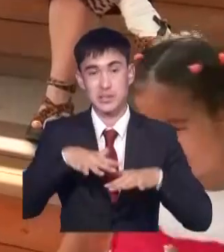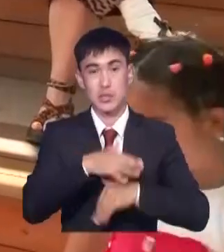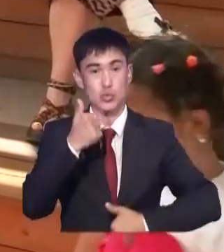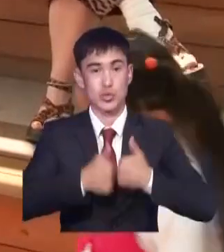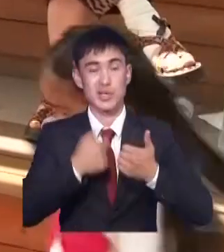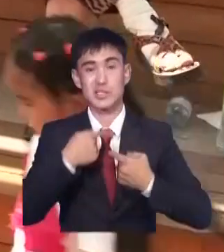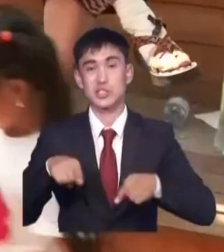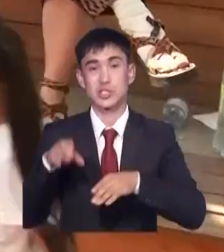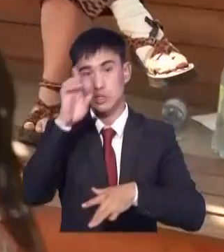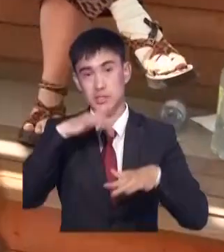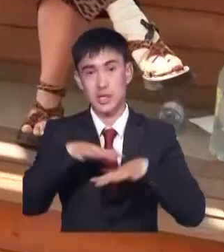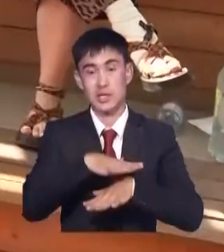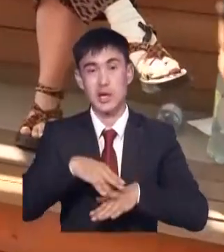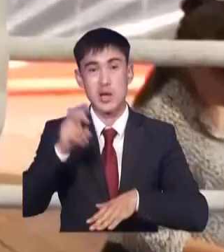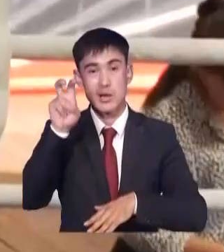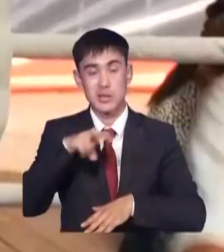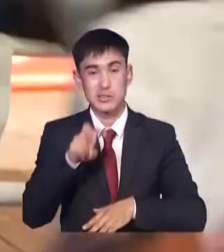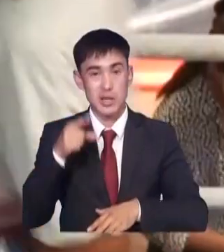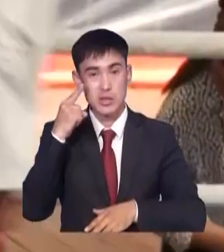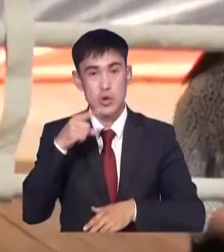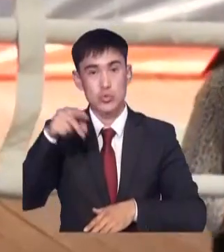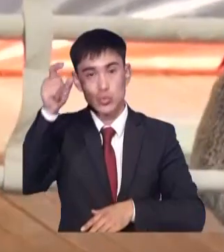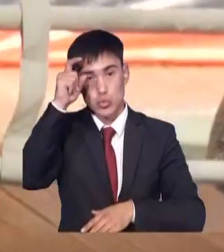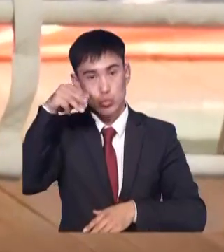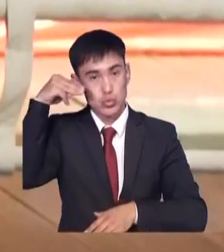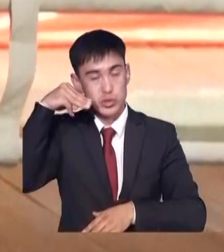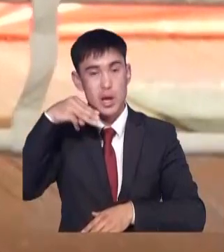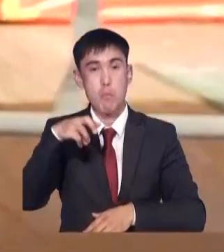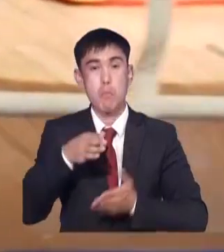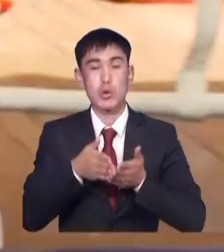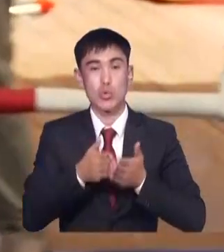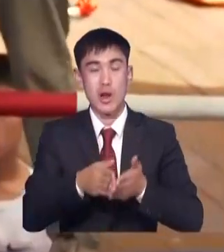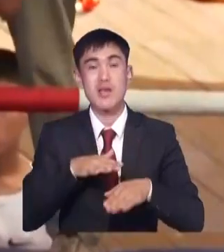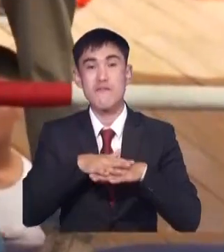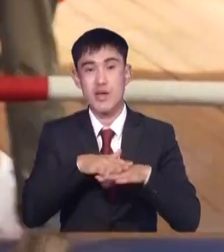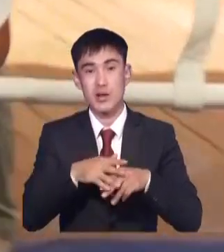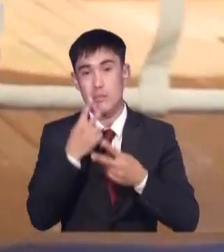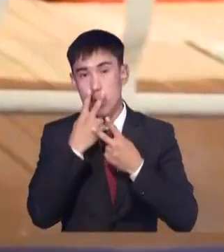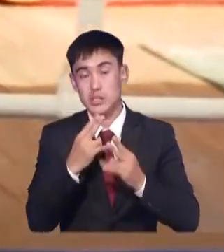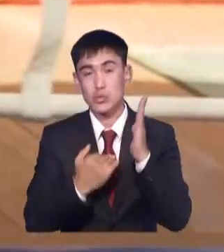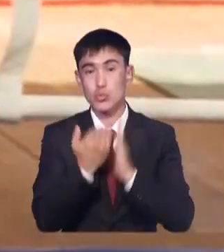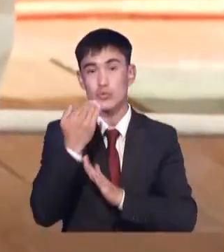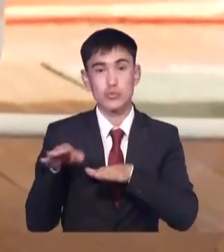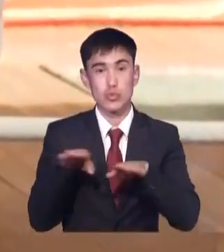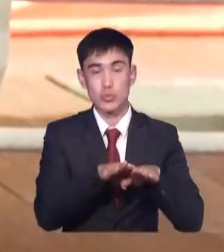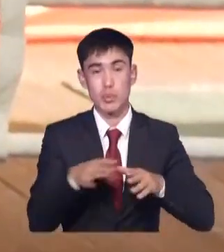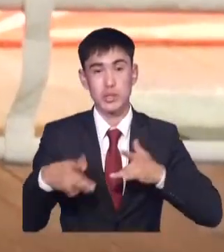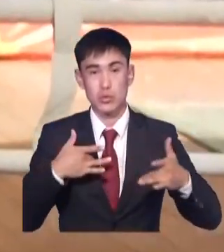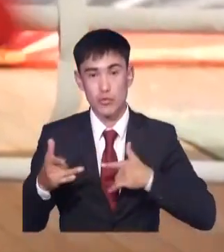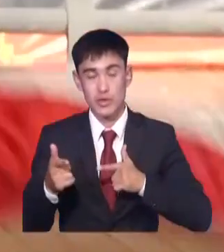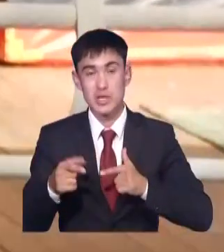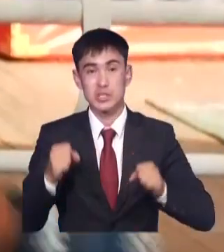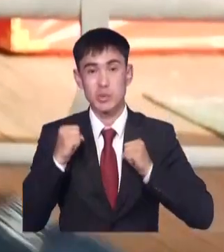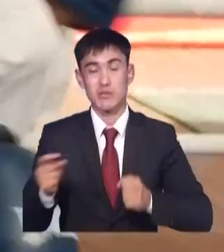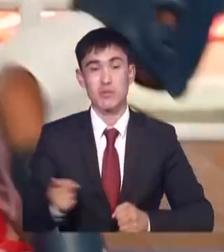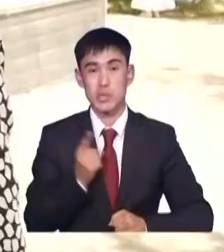турнирах в различных странах, таких как Кыргызстан, Турция, Португалия и Венгрия, демонстрируя высокий уровень подготовки и спортивного